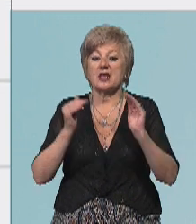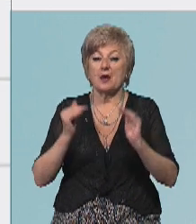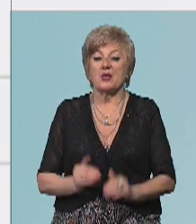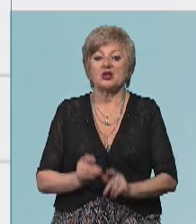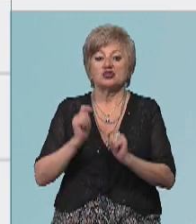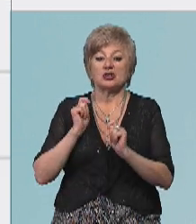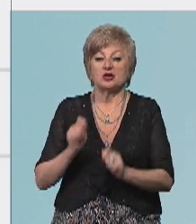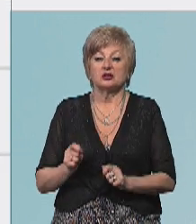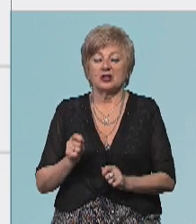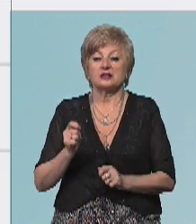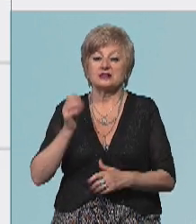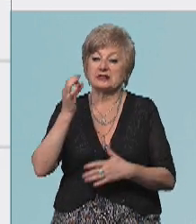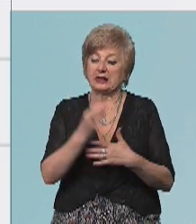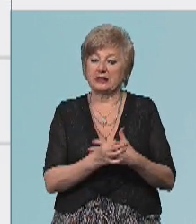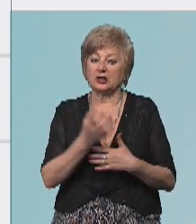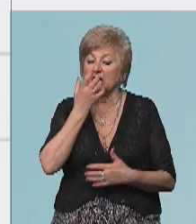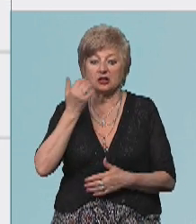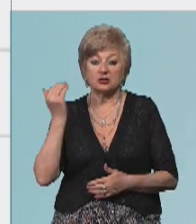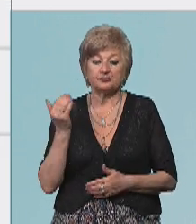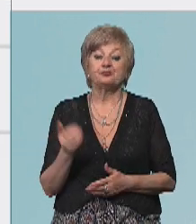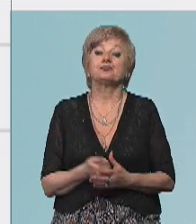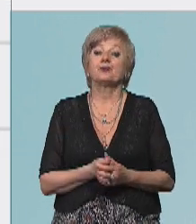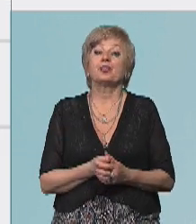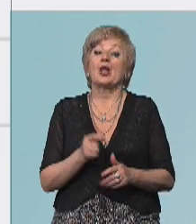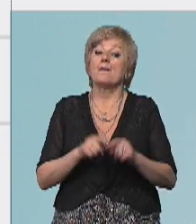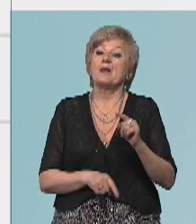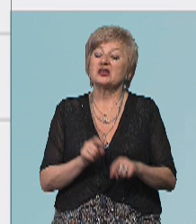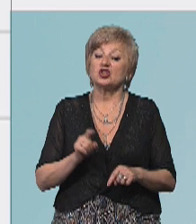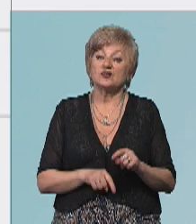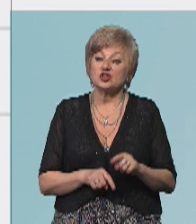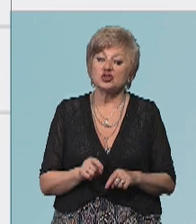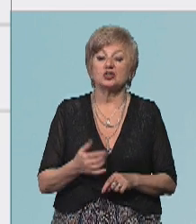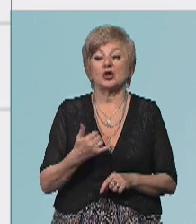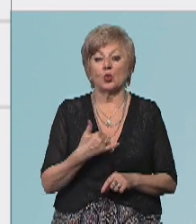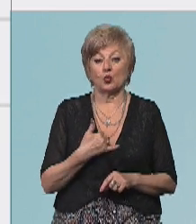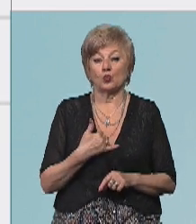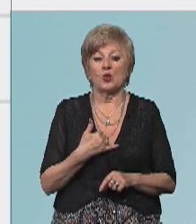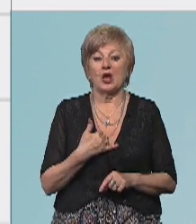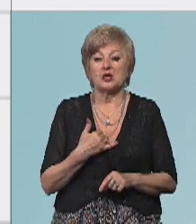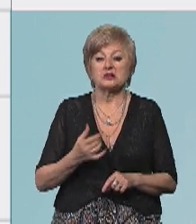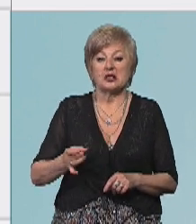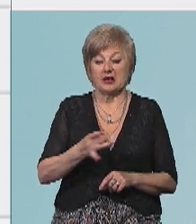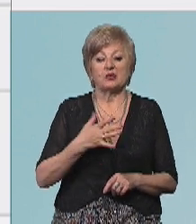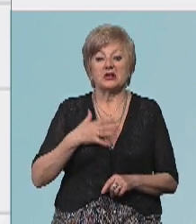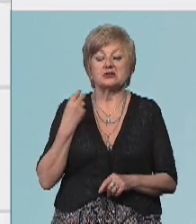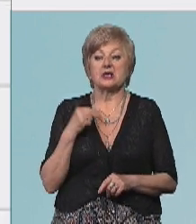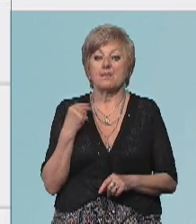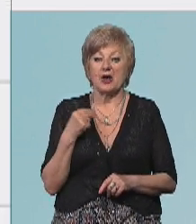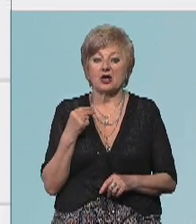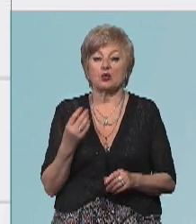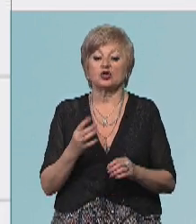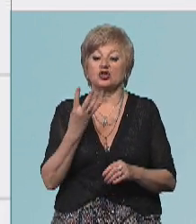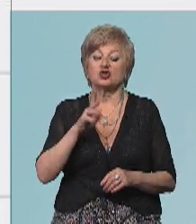дав Східний регіон. Всеукраїнське об'єднання «Батьківщина» у регіоні нашим південному